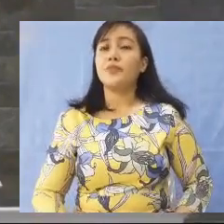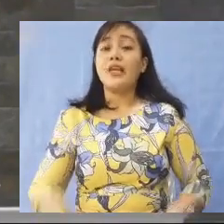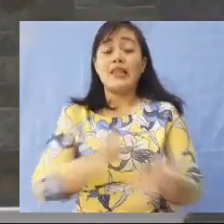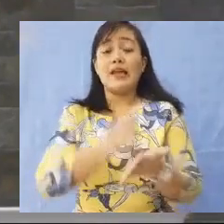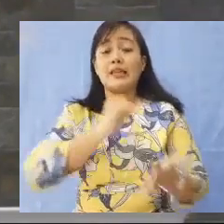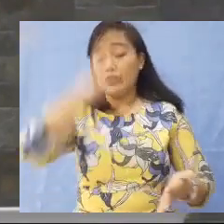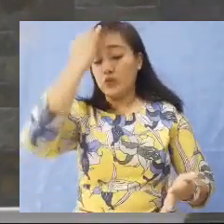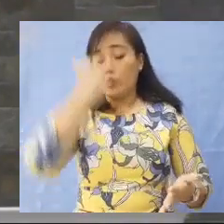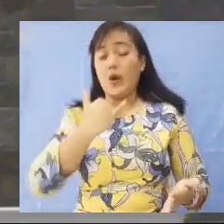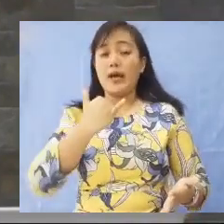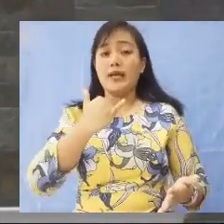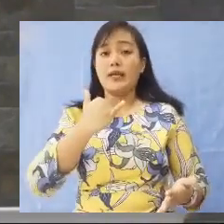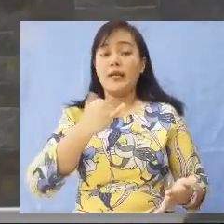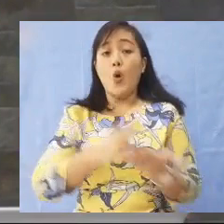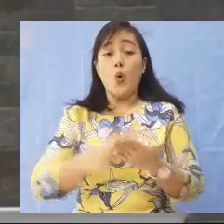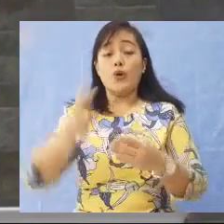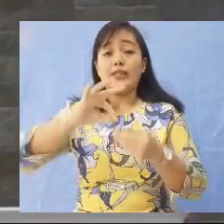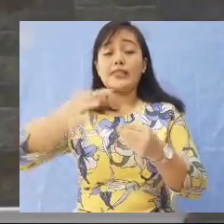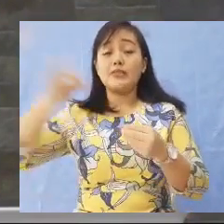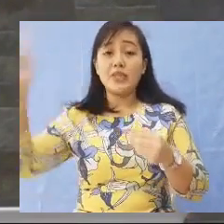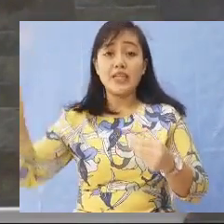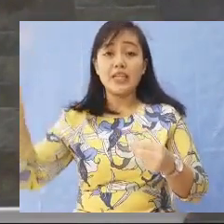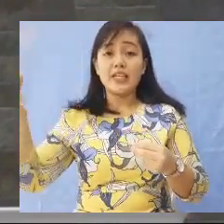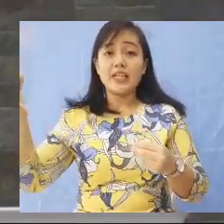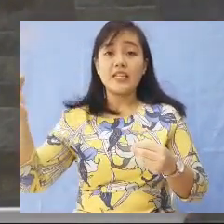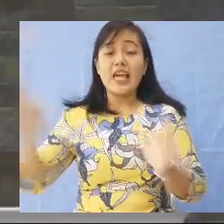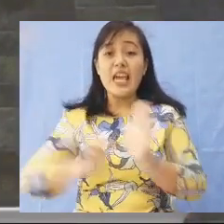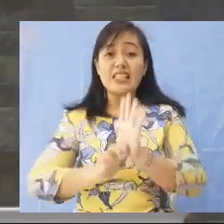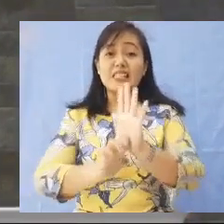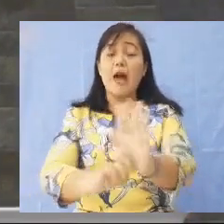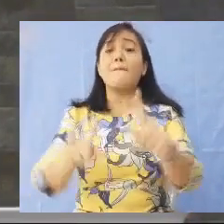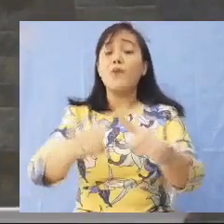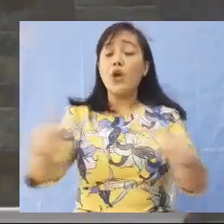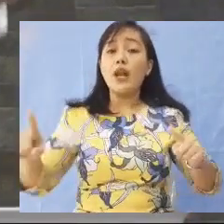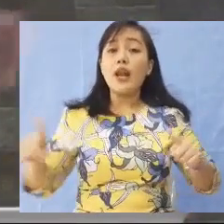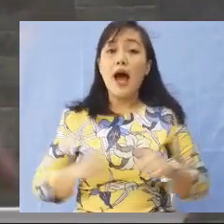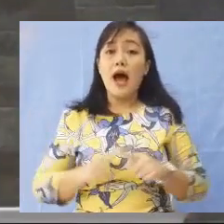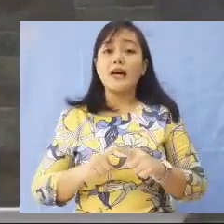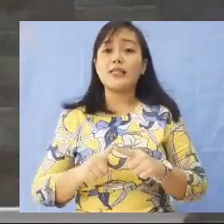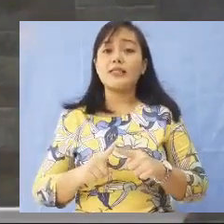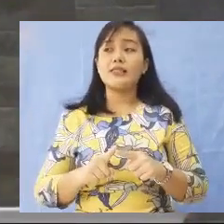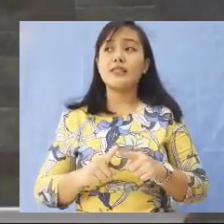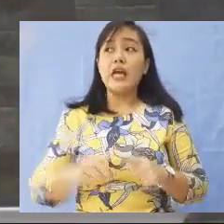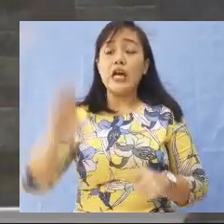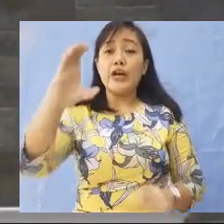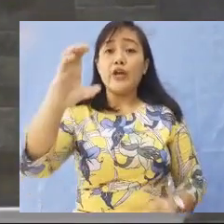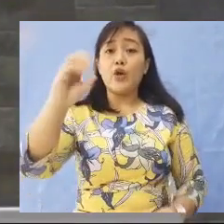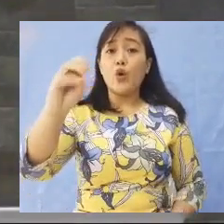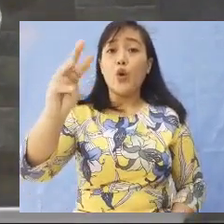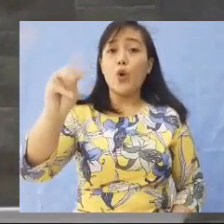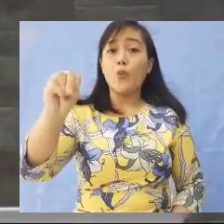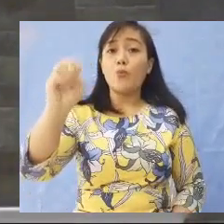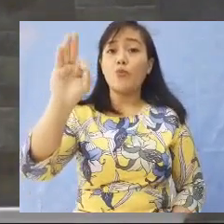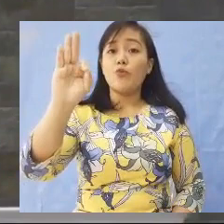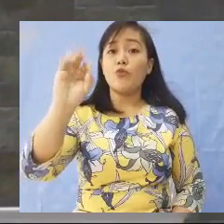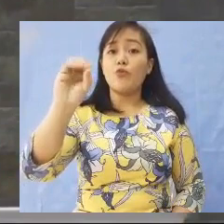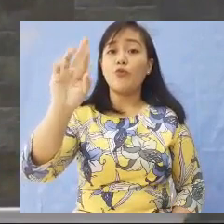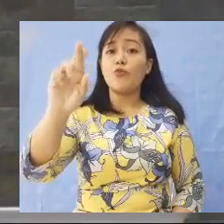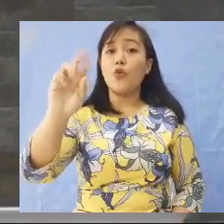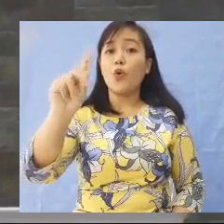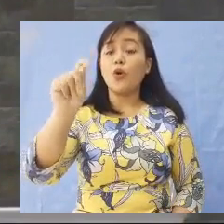po natin yan. Yung implication ng pagiging comforter at ng pagiging advocate. But ito po